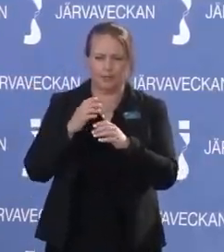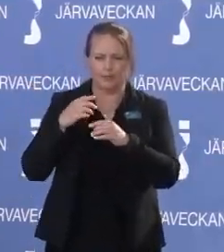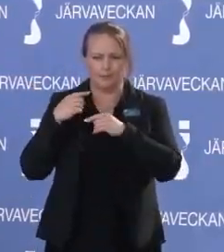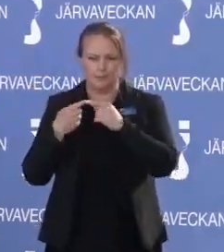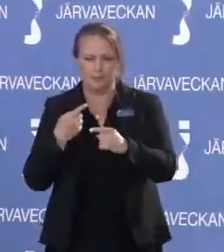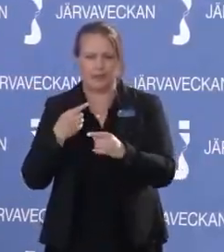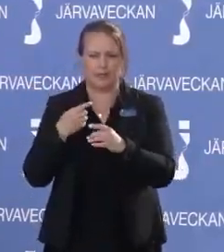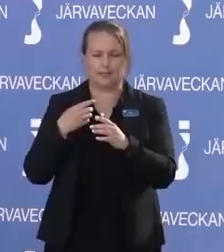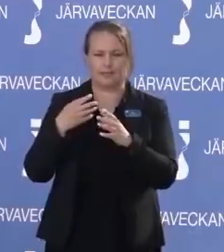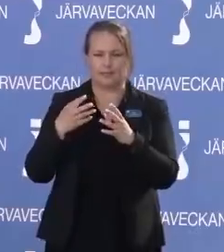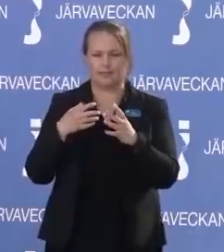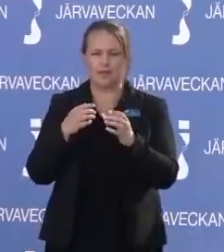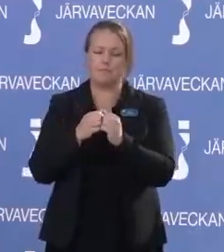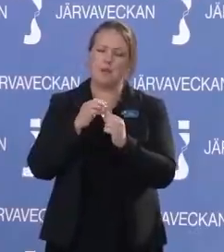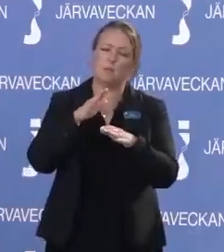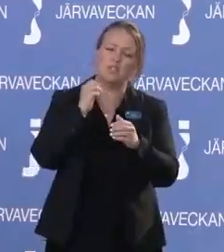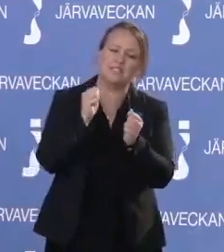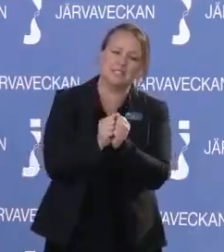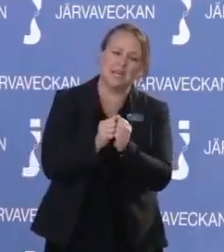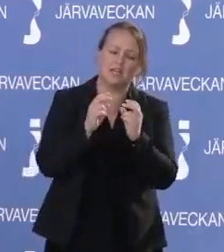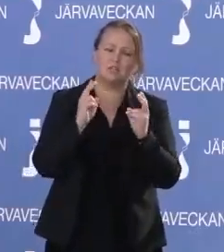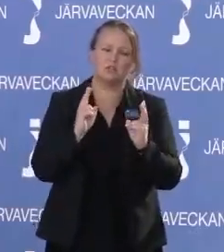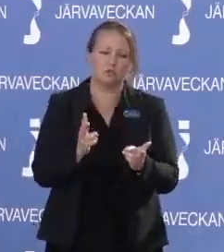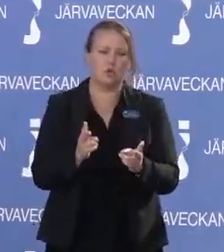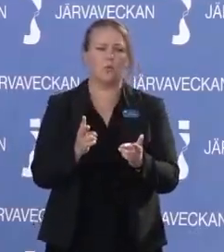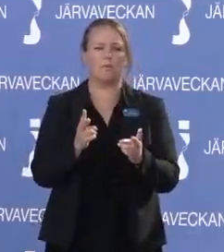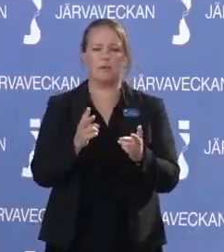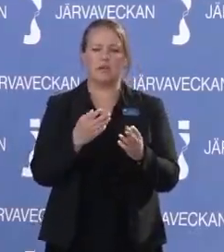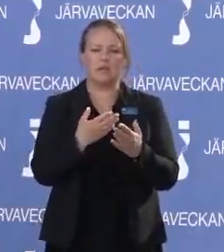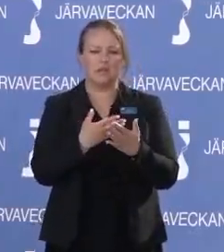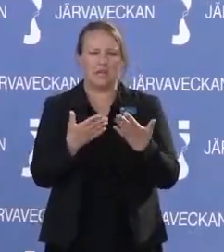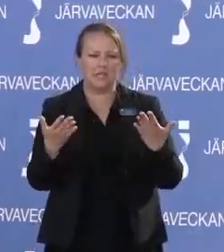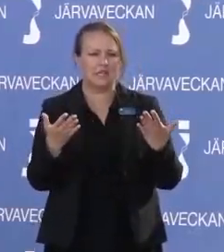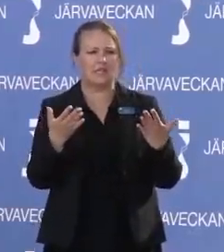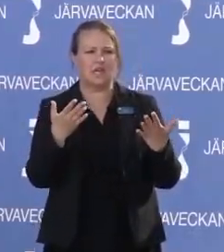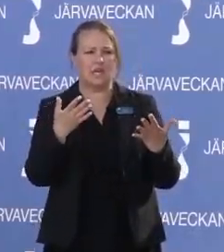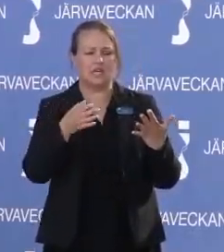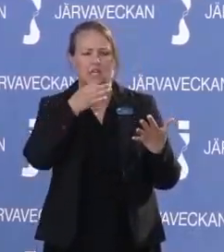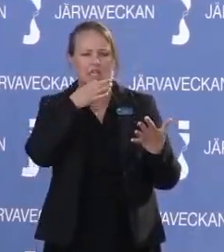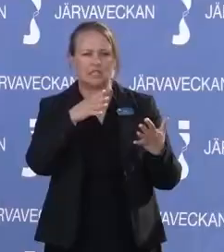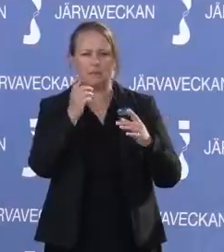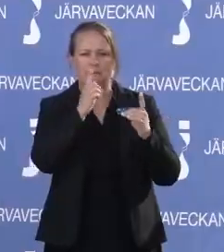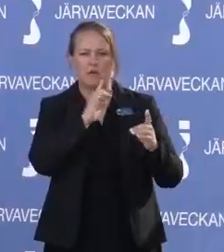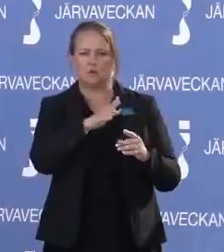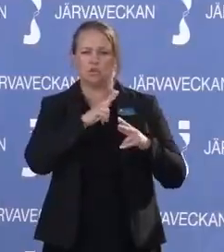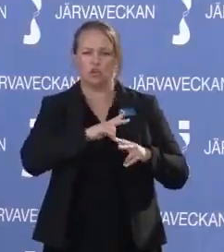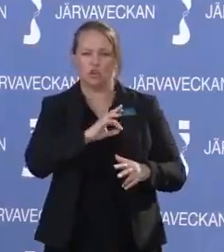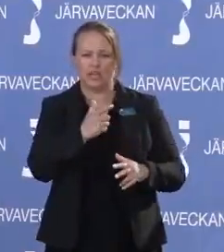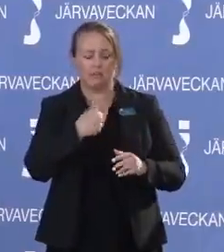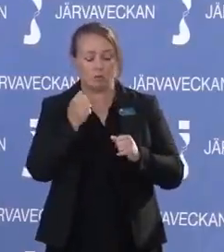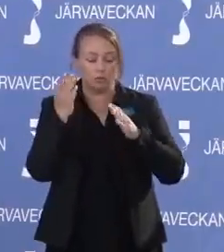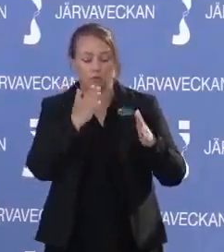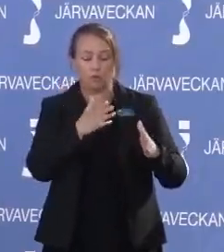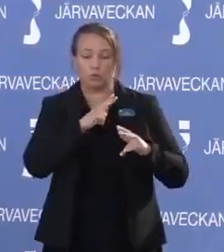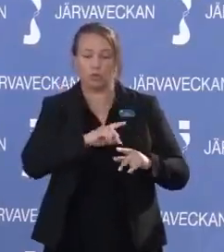Men att göra det på ett sätt där människors trygghet, att deras det är i fokus, samtidigt som